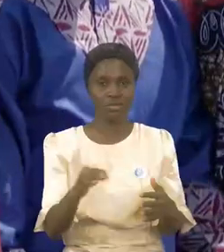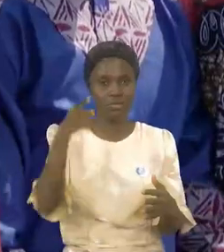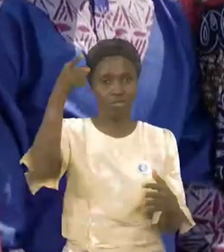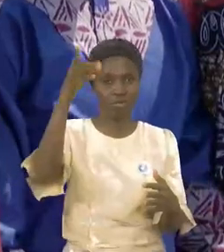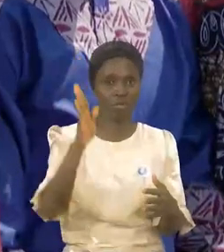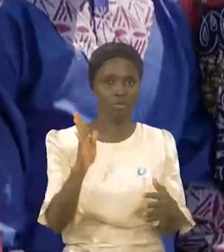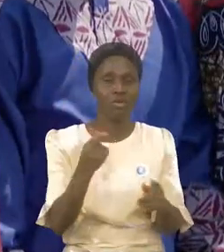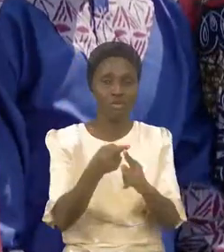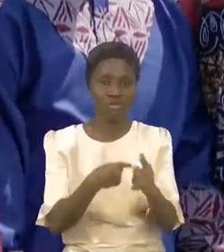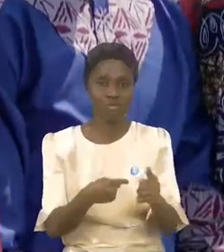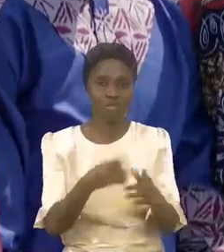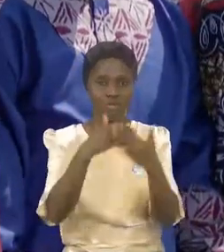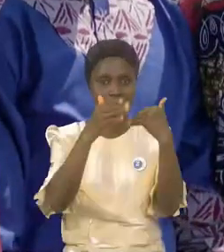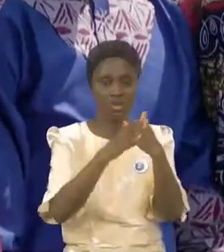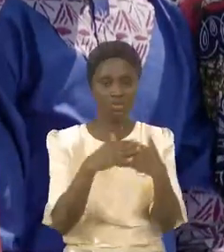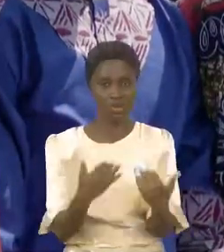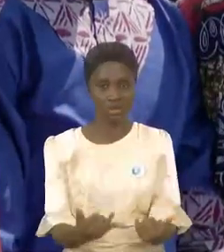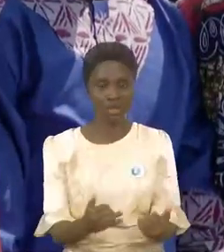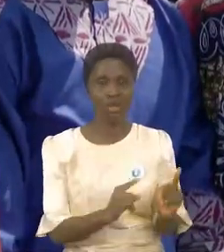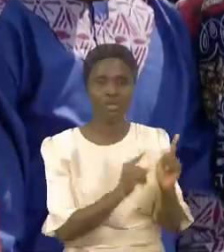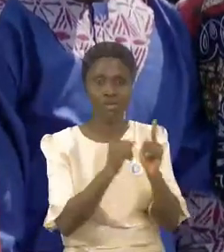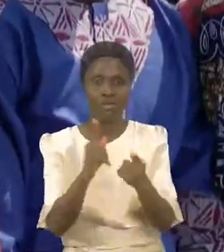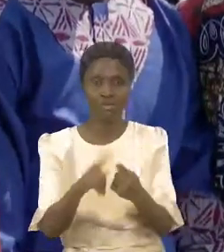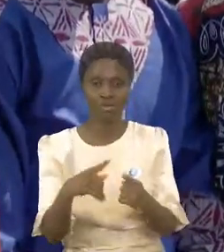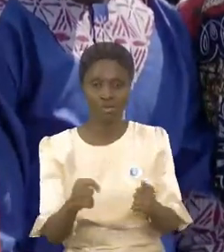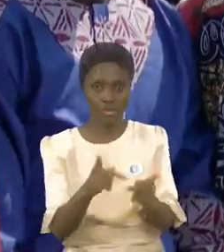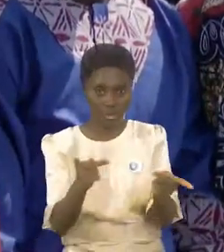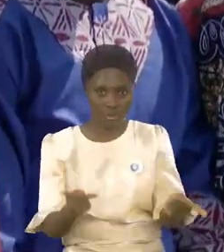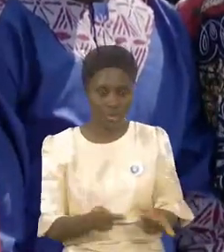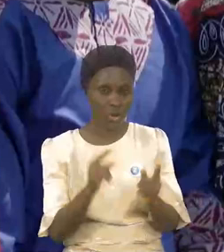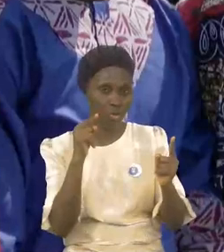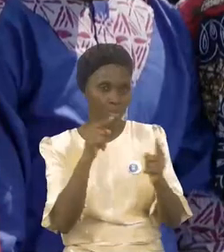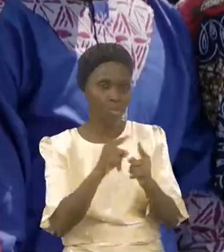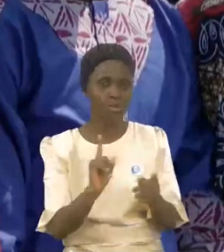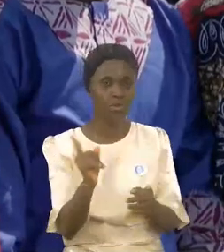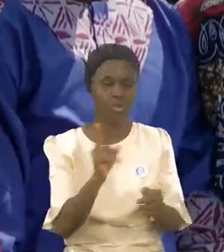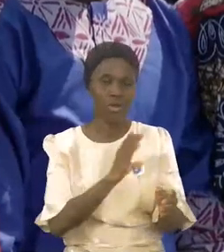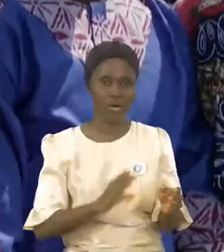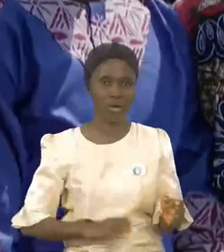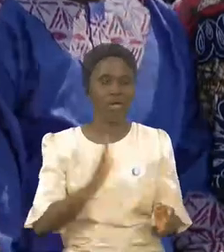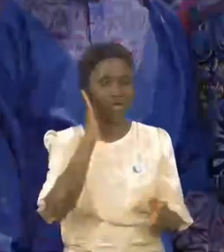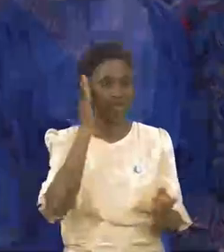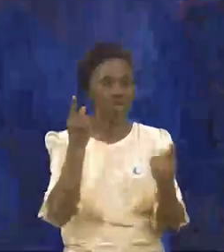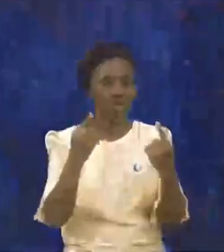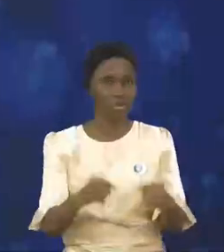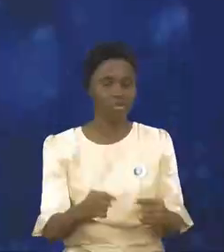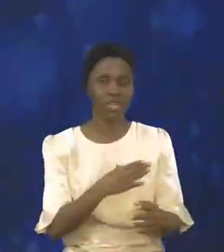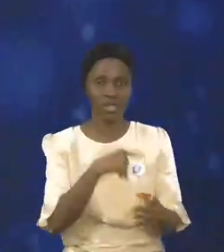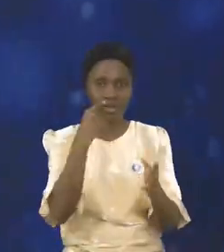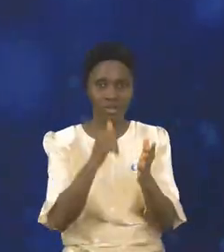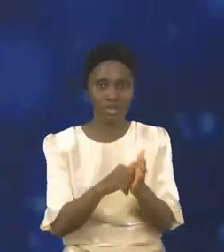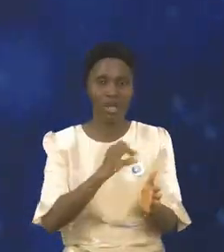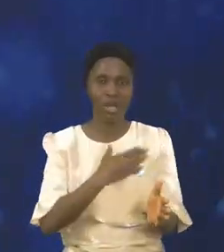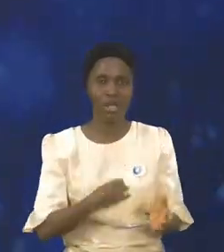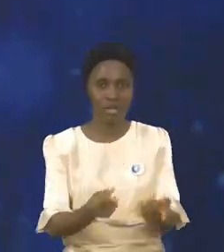nuées, et viendra avec les anges de Dieu depuis le ciel. Maintenant, il va au point où